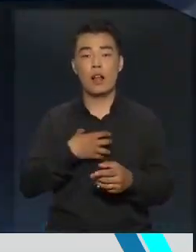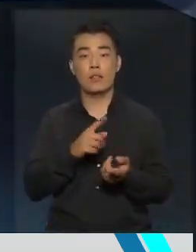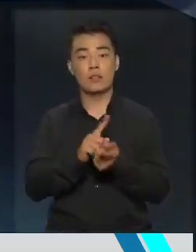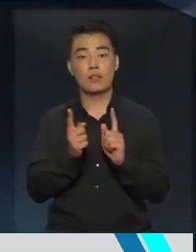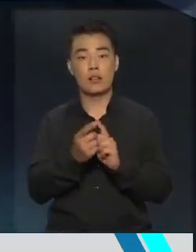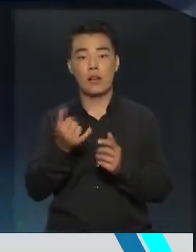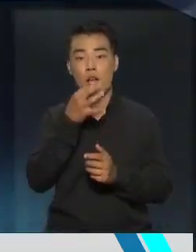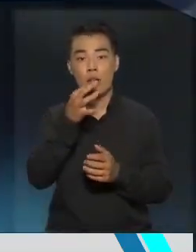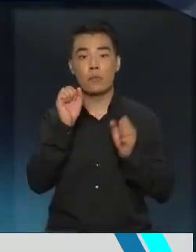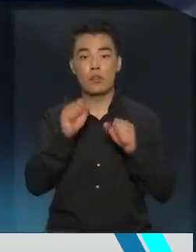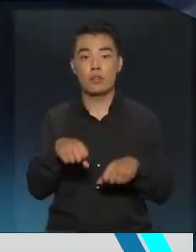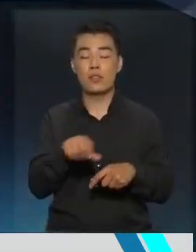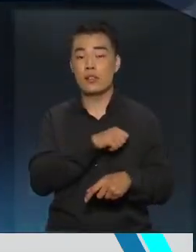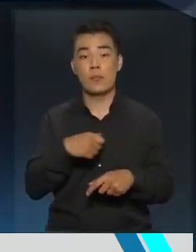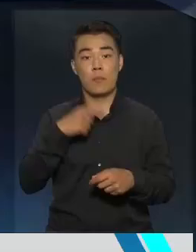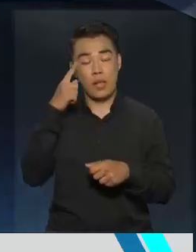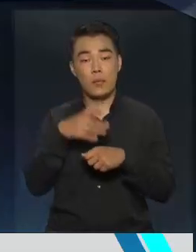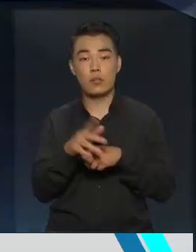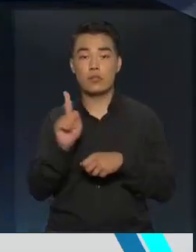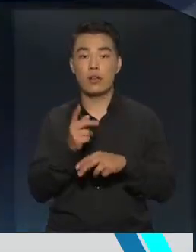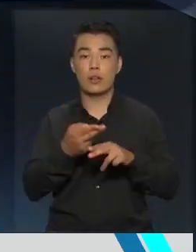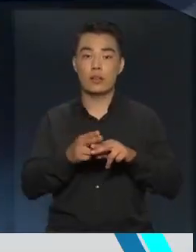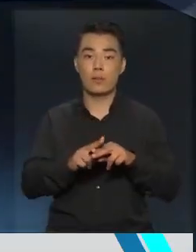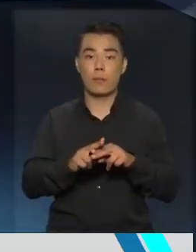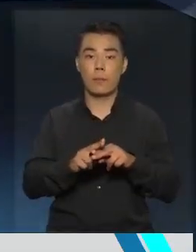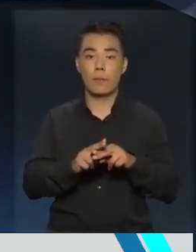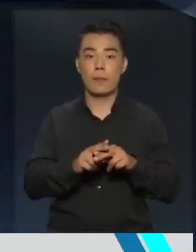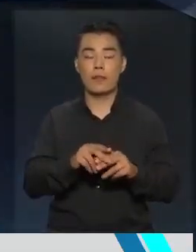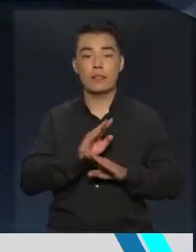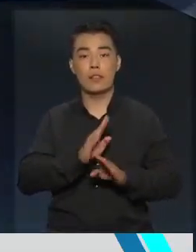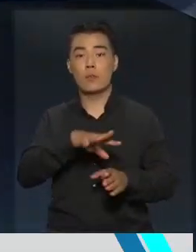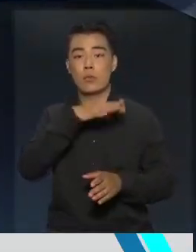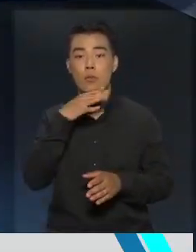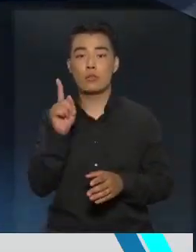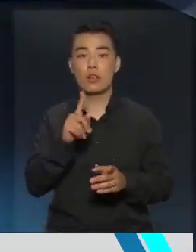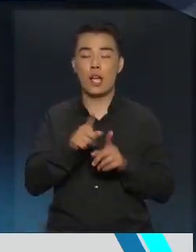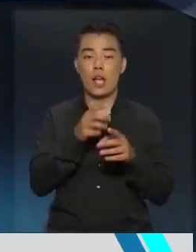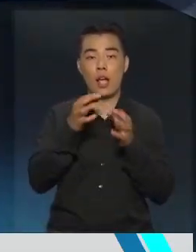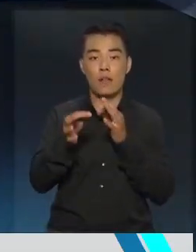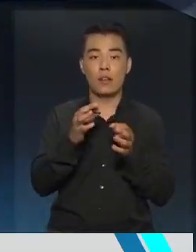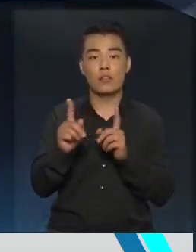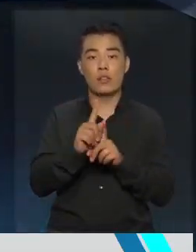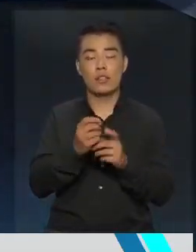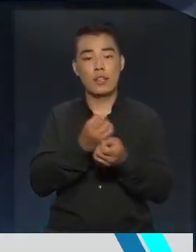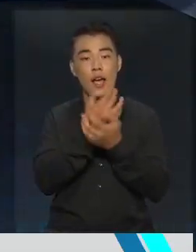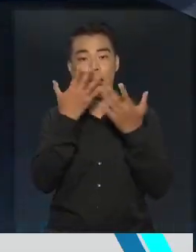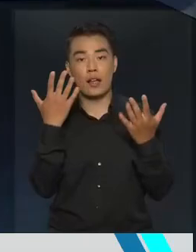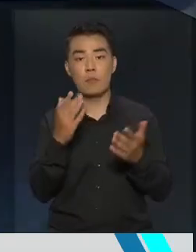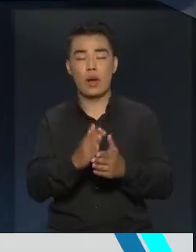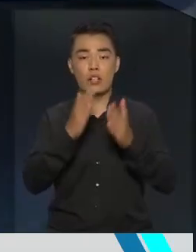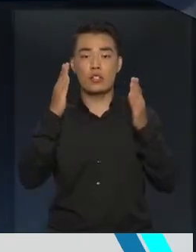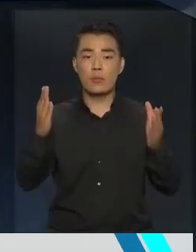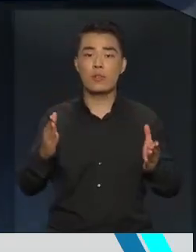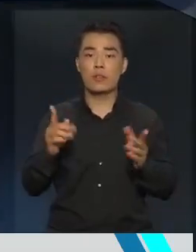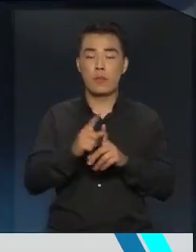уже отметить? Я понимаю, что год — это все-таки не так много, чтобы говорить о каких-то ярких, там, больших,